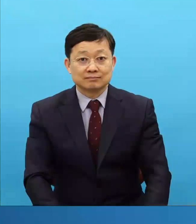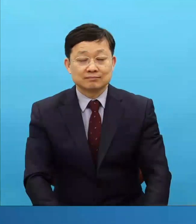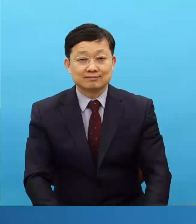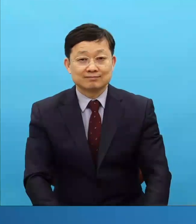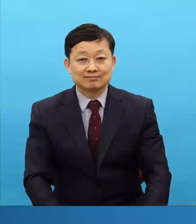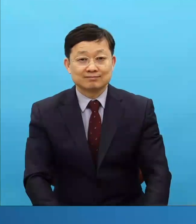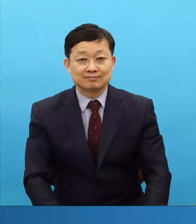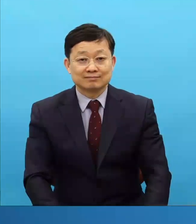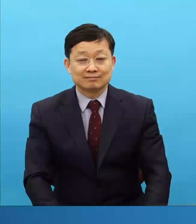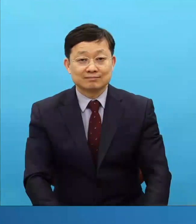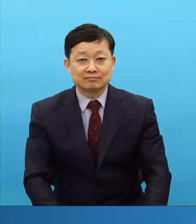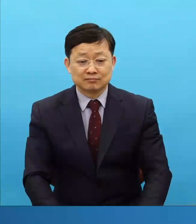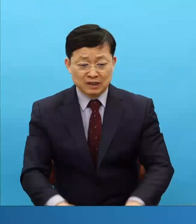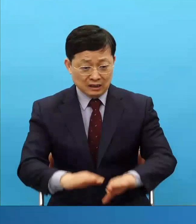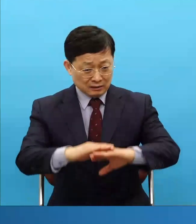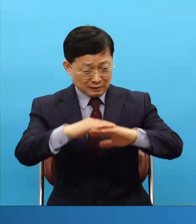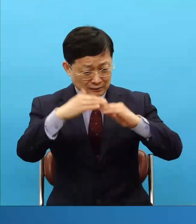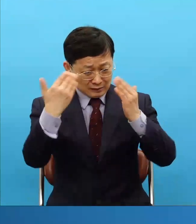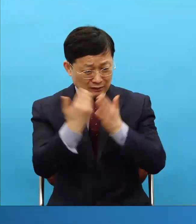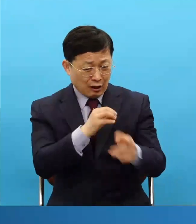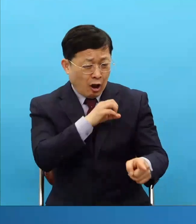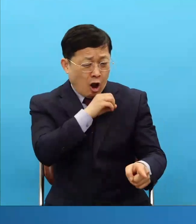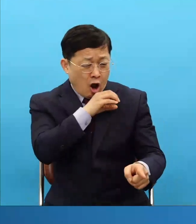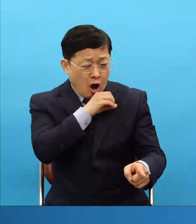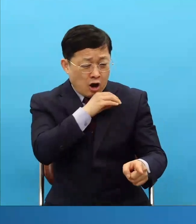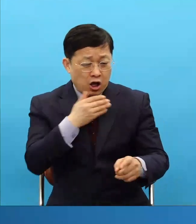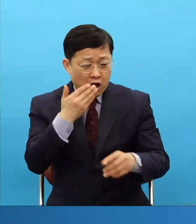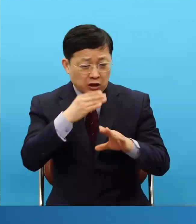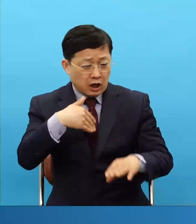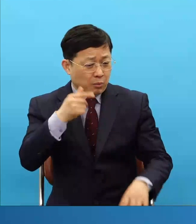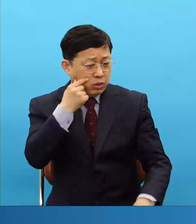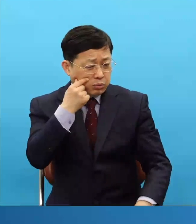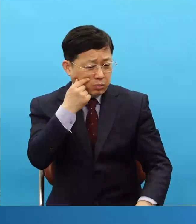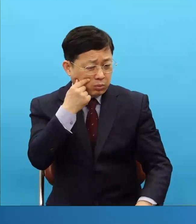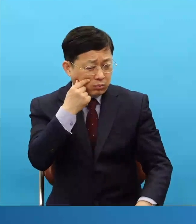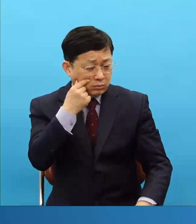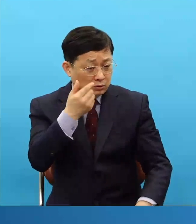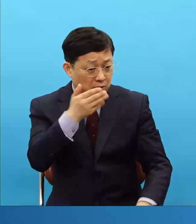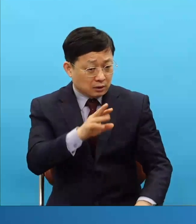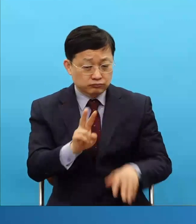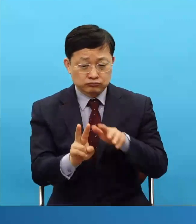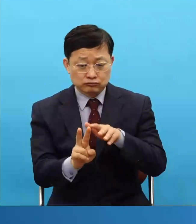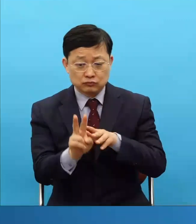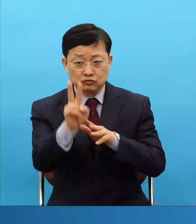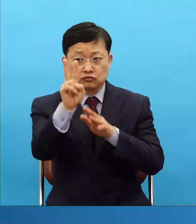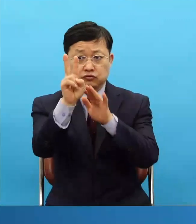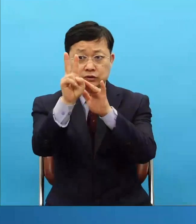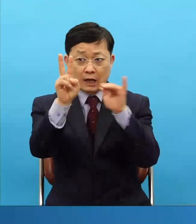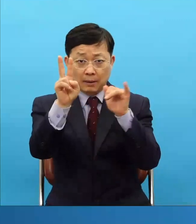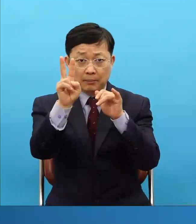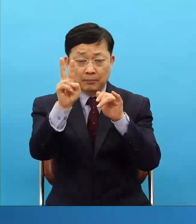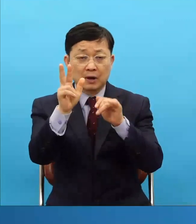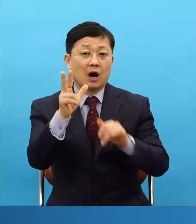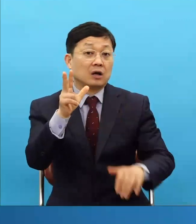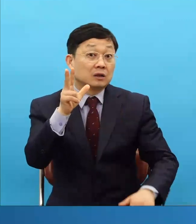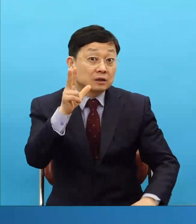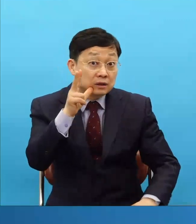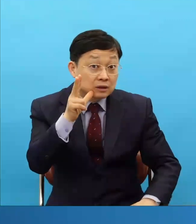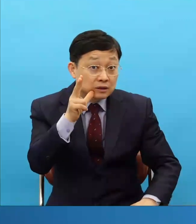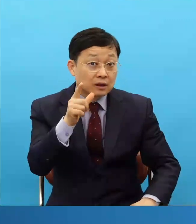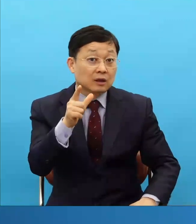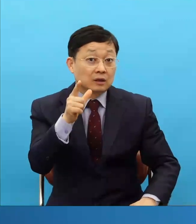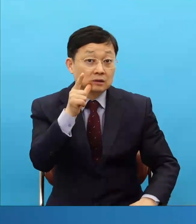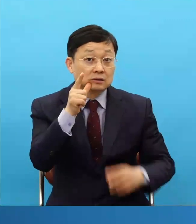여호수아 갈렙만 들어갈 수 있다고 했습니다. Everyone said they could not go in, but we saw that Joshua and Caleb said they could. 이 사람의 하나님은 가나안 땅 들어가도록